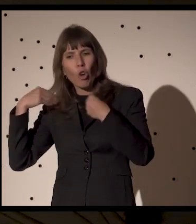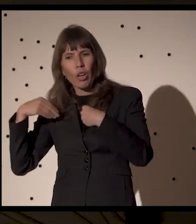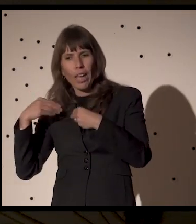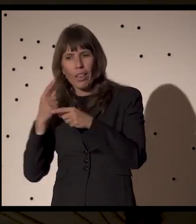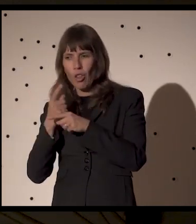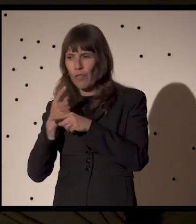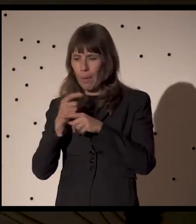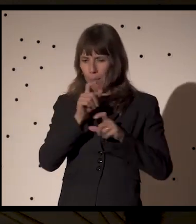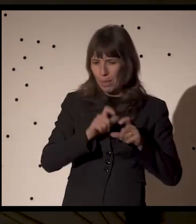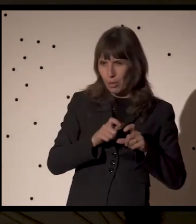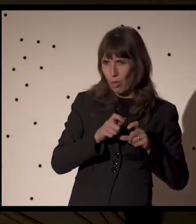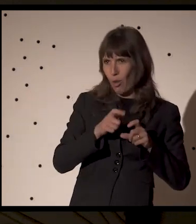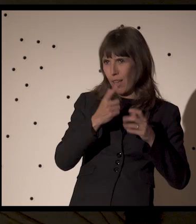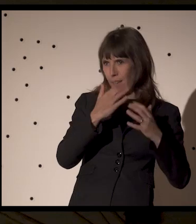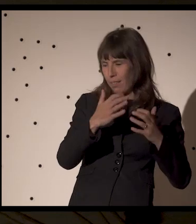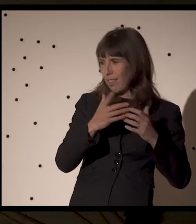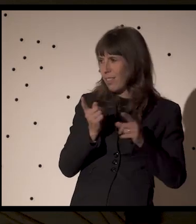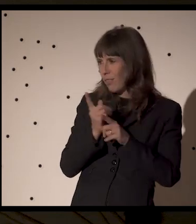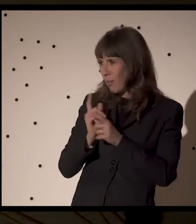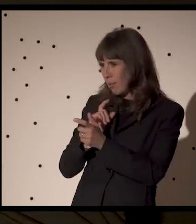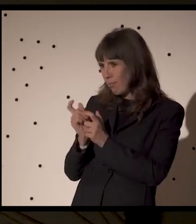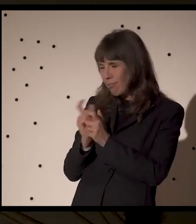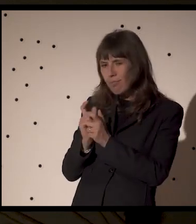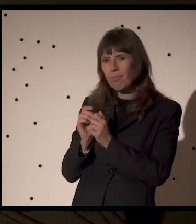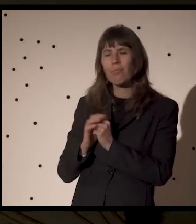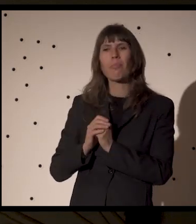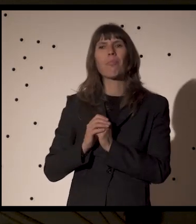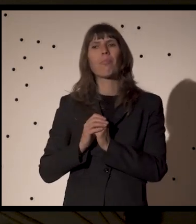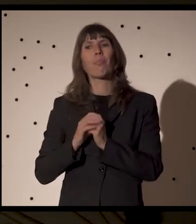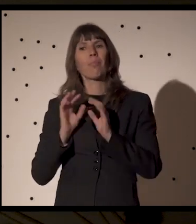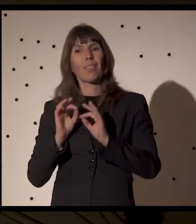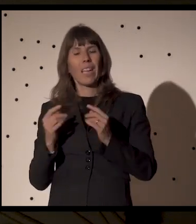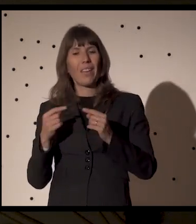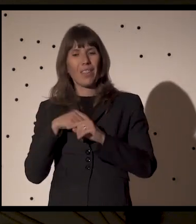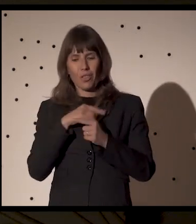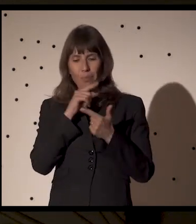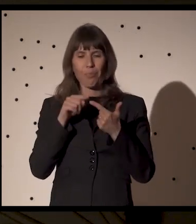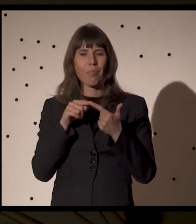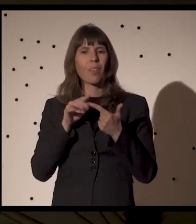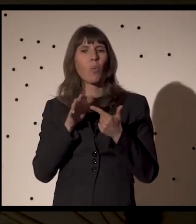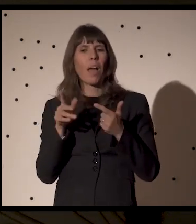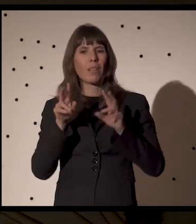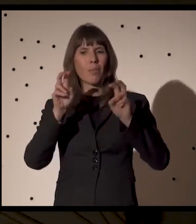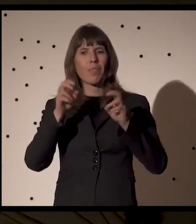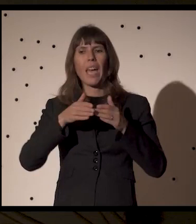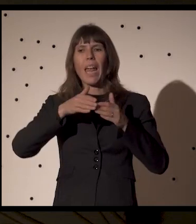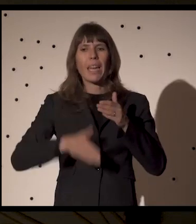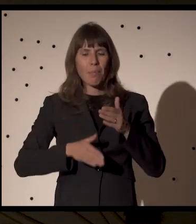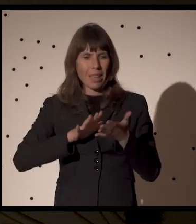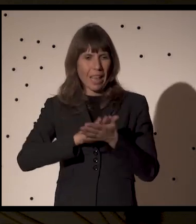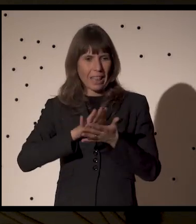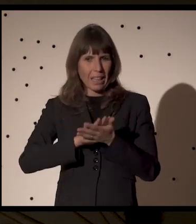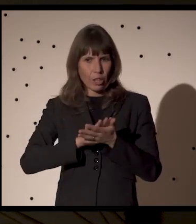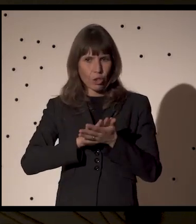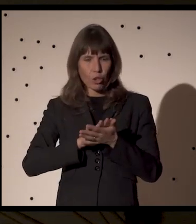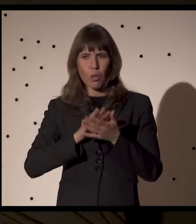limited edition il lavoro di Davide Carnevali è un lavoro che ragiona Sul rapporto tra natura e contraffazione della